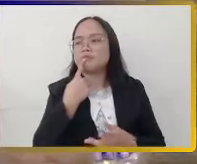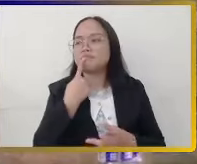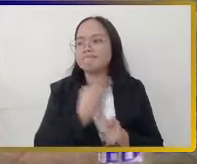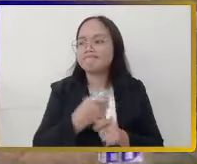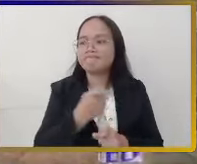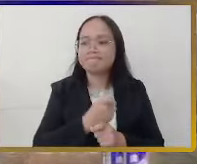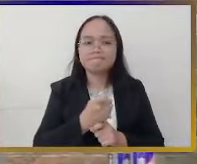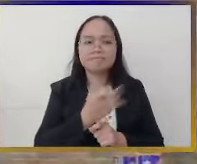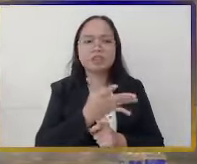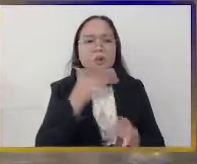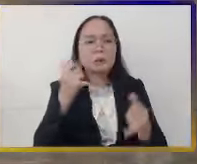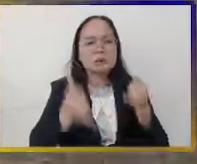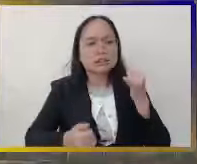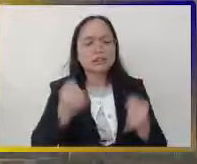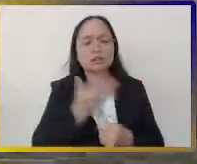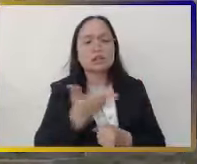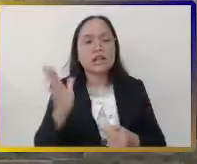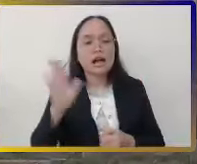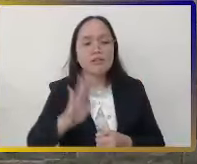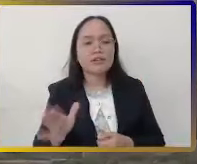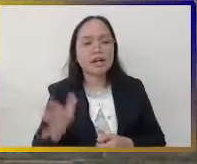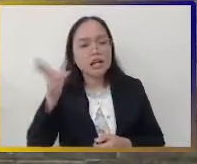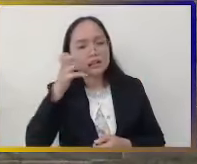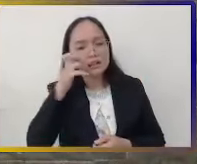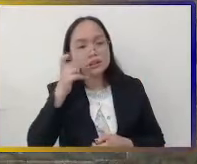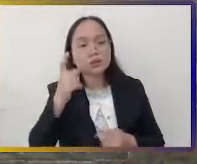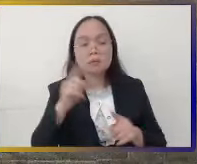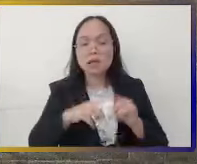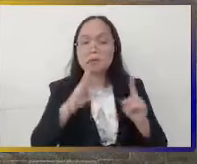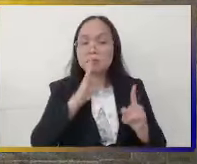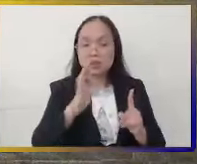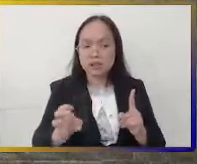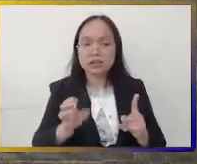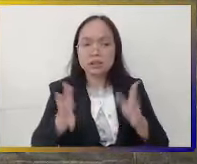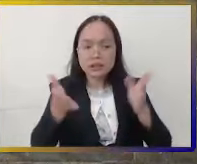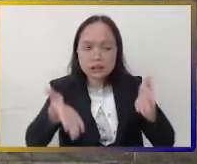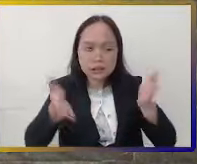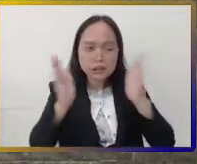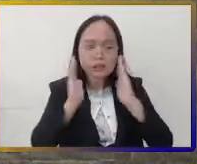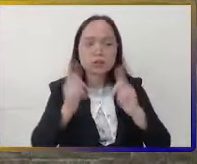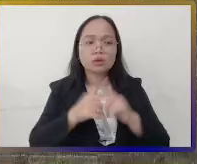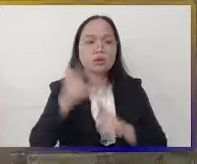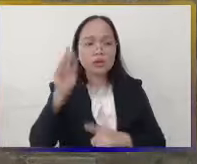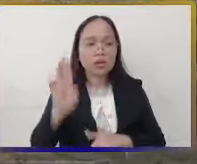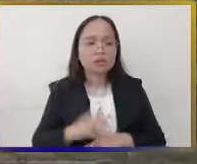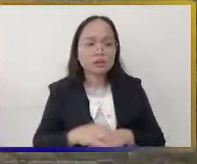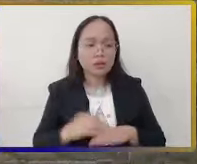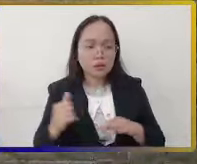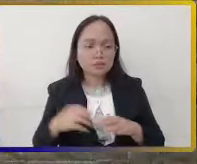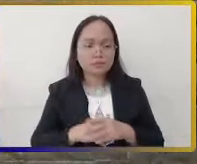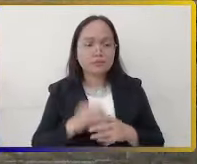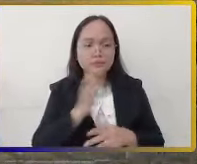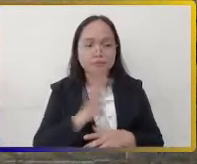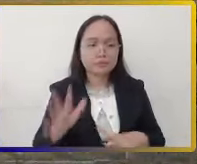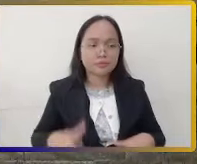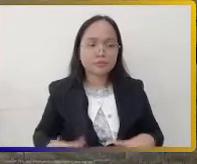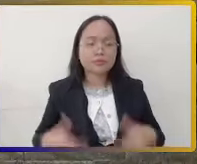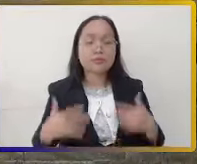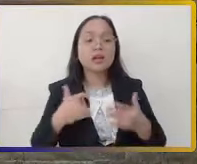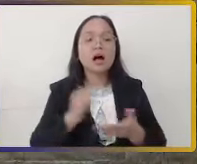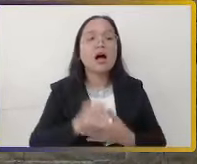Never listen, but listen to what? To the assurance of God's calling in your life. That He knew